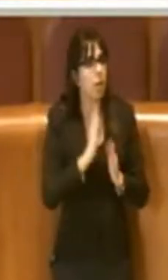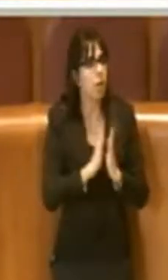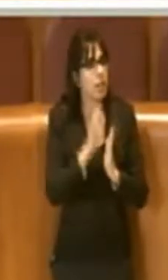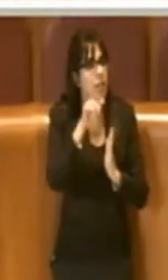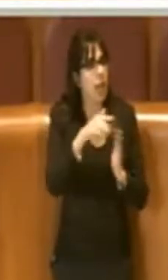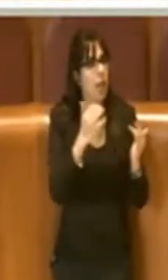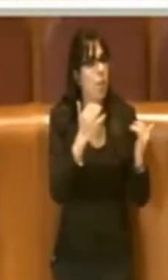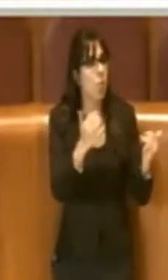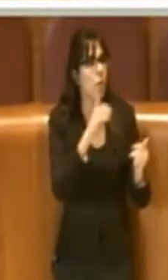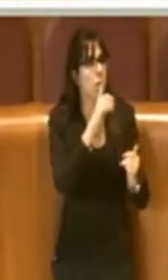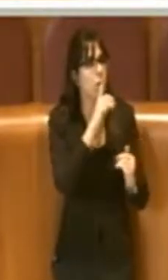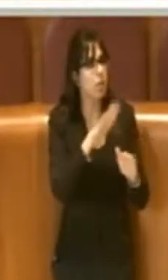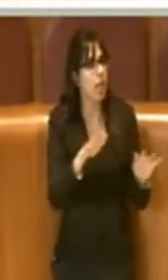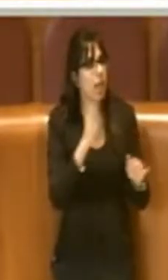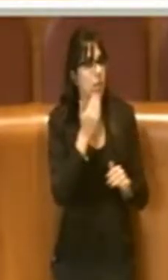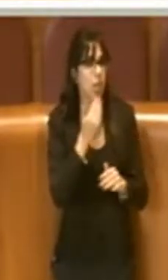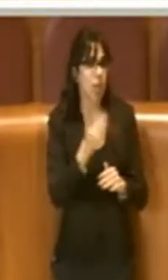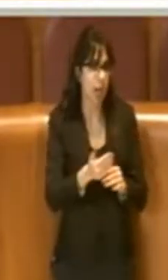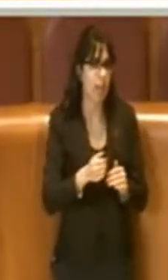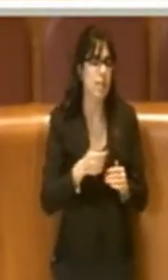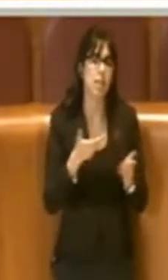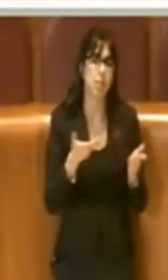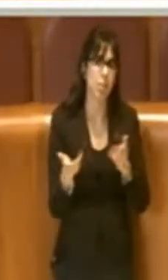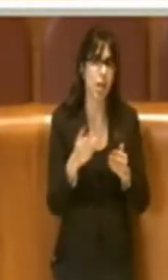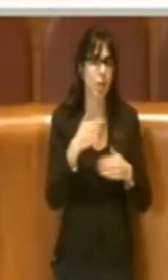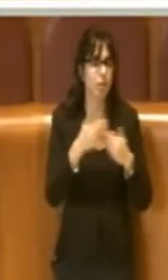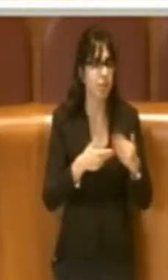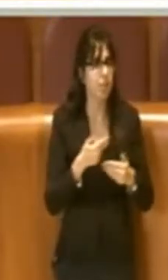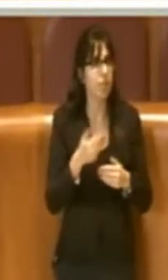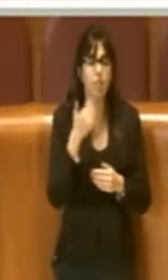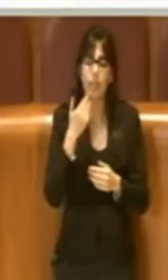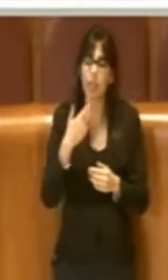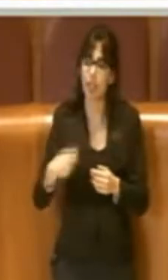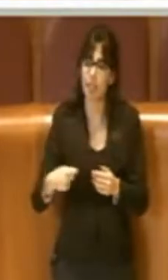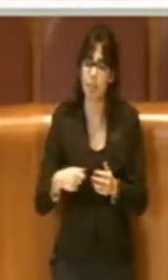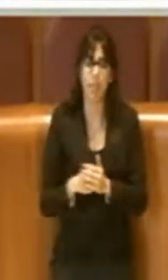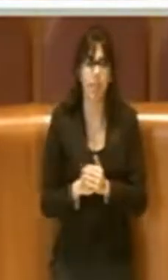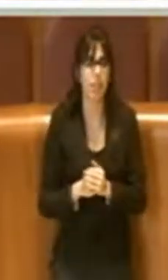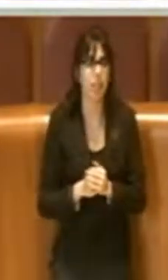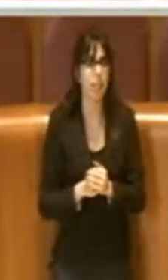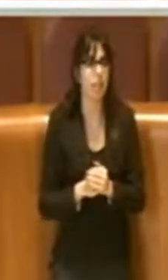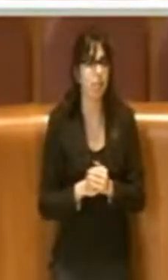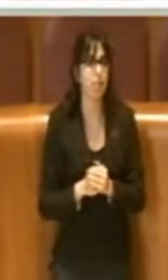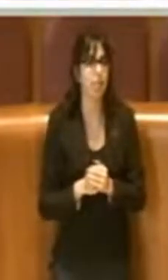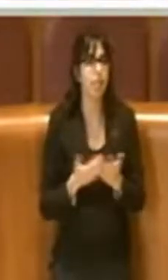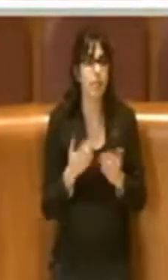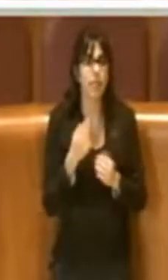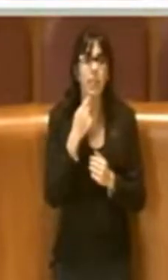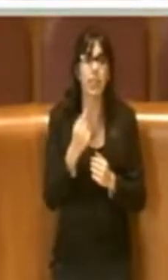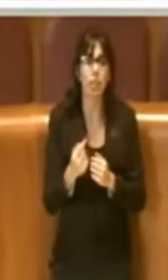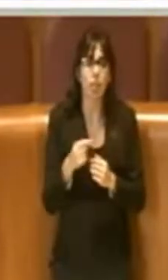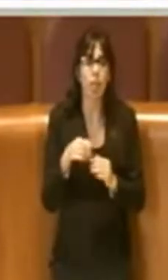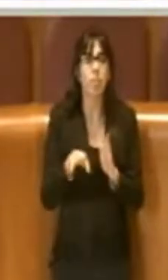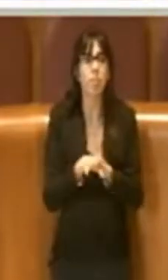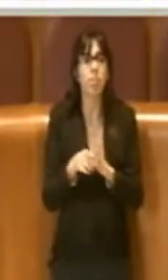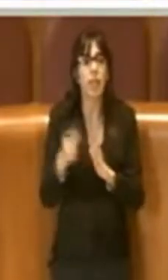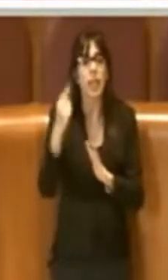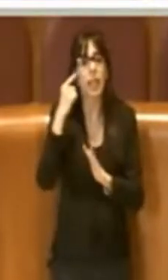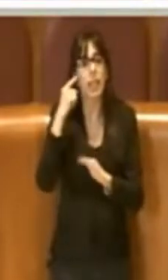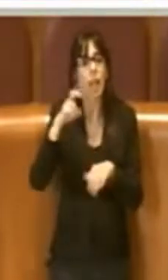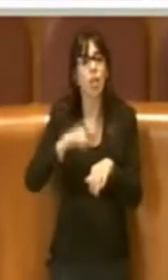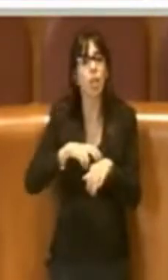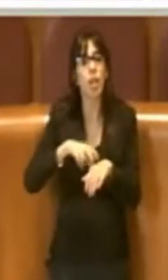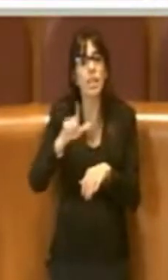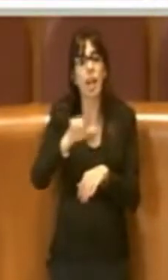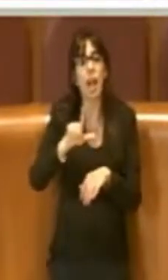pubblico? Grazie, prego consigliera prosegua. Grazie Presidente, che appunto dicevo è nata da un'idea della dottoressa